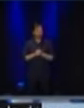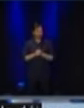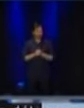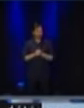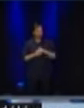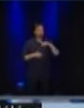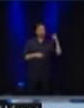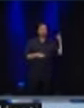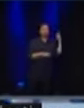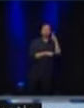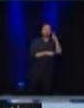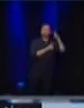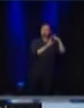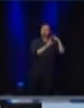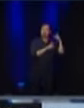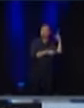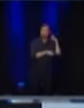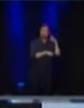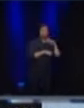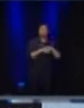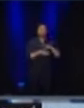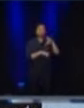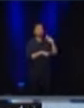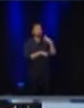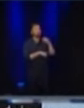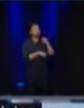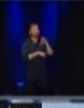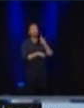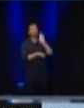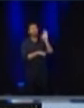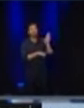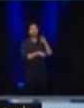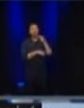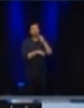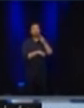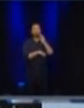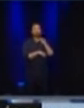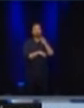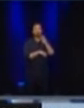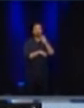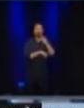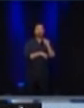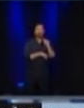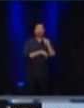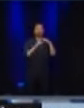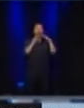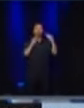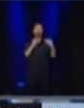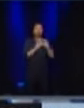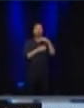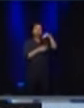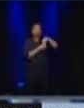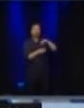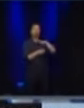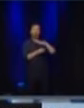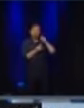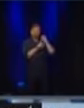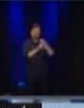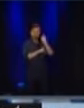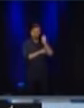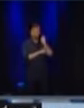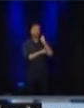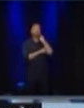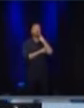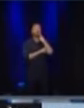En suivi, j'aimerais ça vous parler de ce qui s'est passé au CHSLD Hubert Maisonneuve à Rosemère, des abus sexuels de la